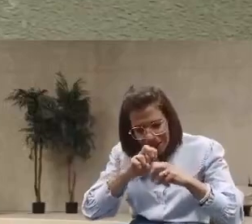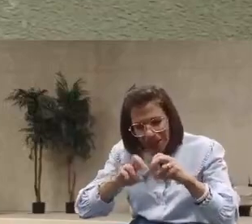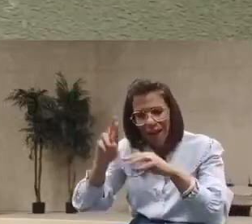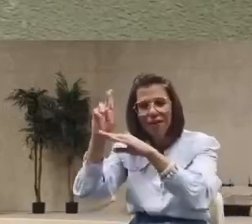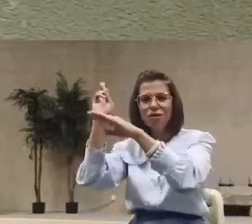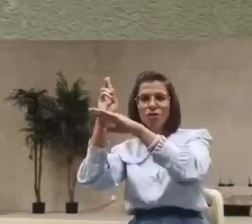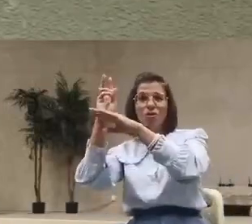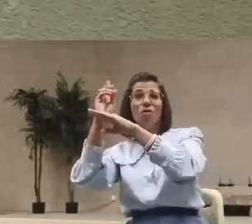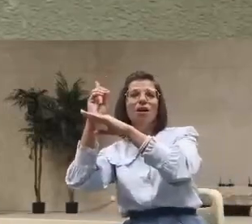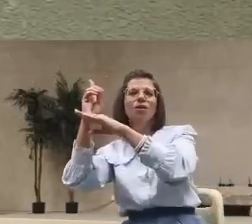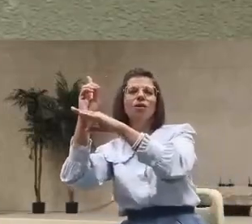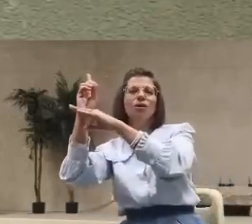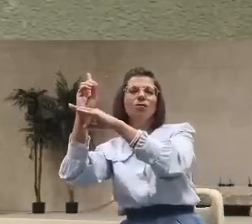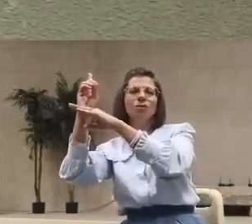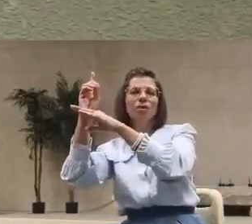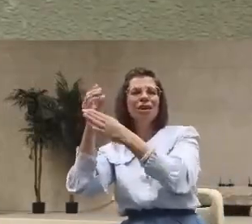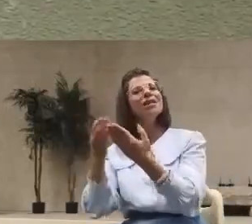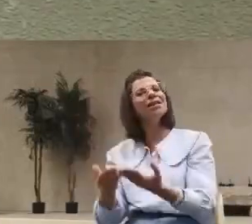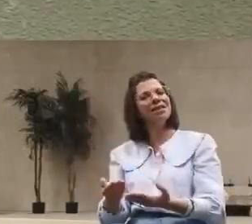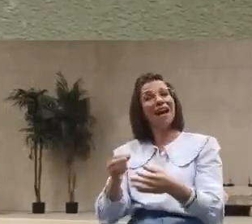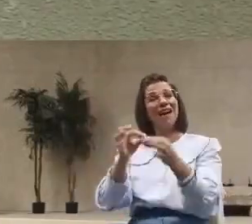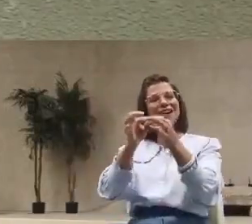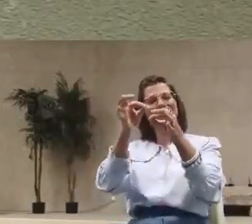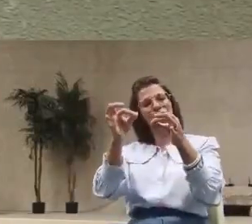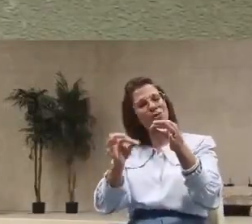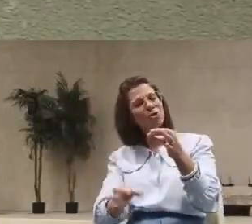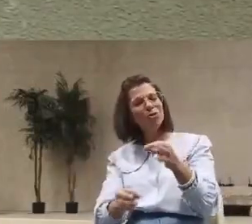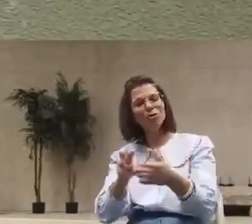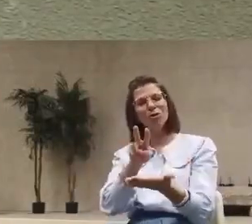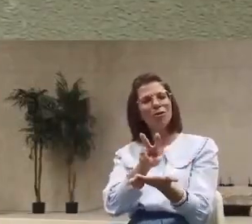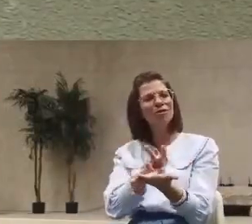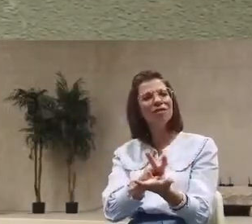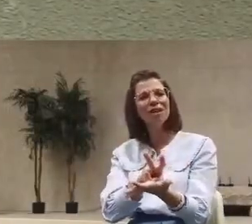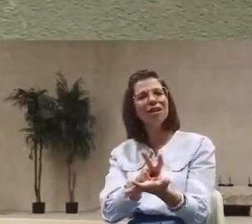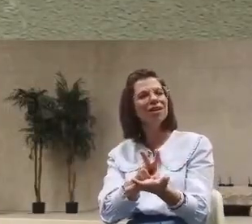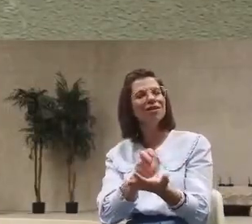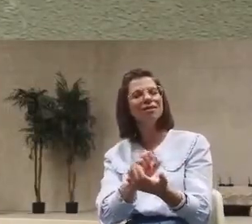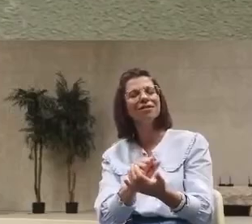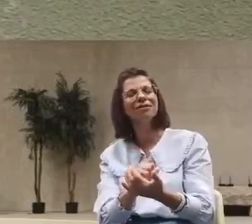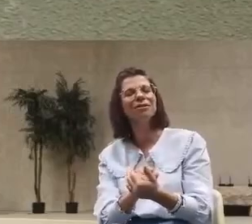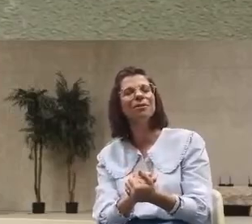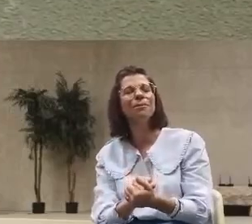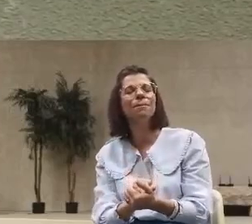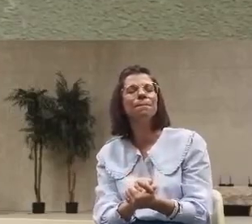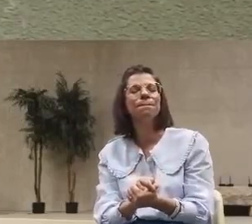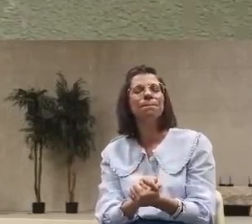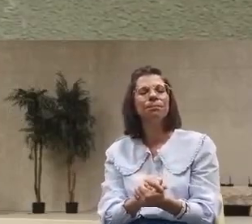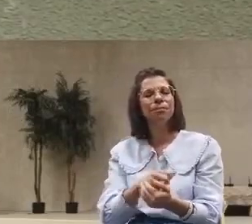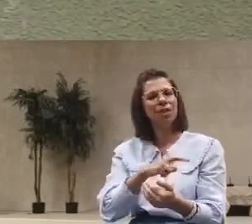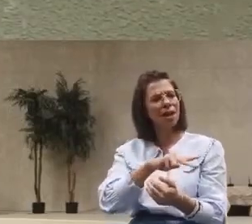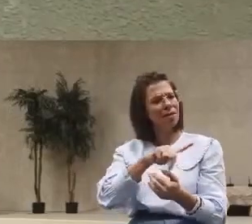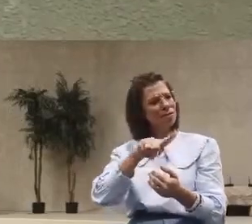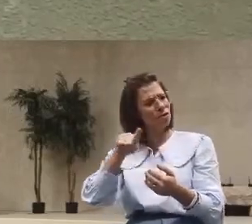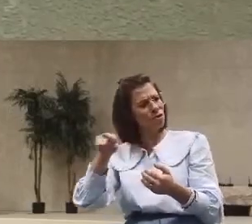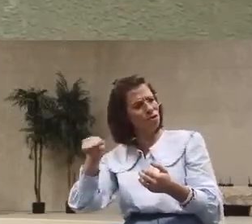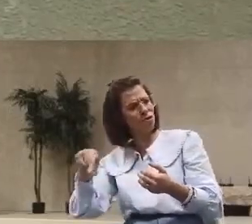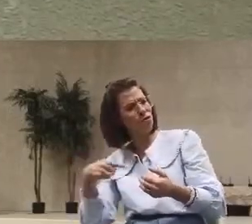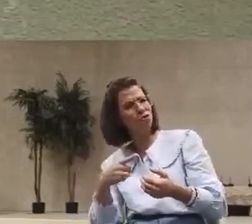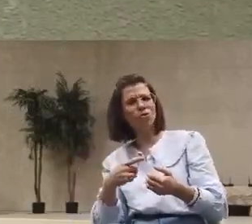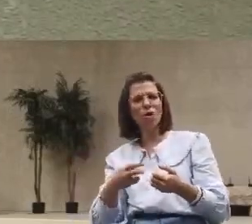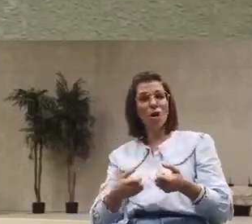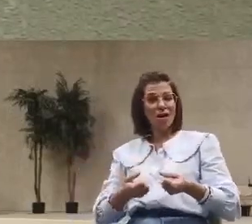vous dire souvent nous sommes conduits par ce qui nous remplit nous sommes